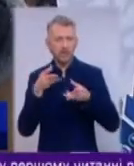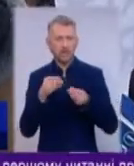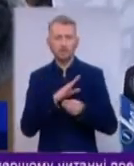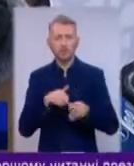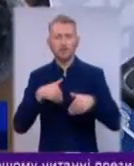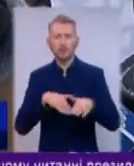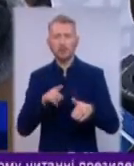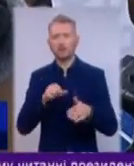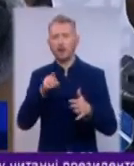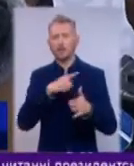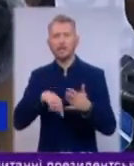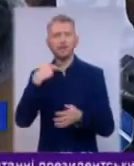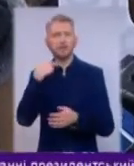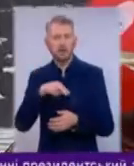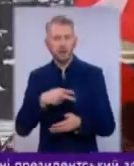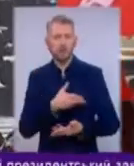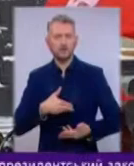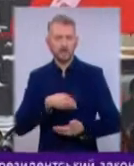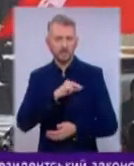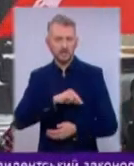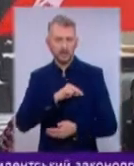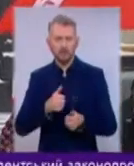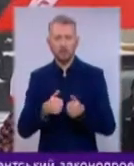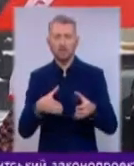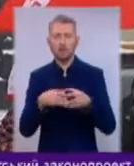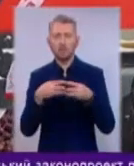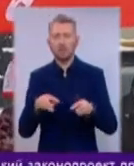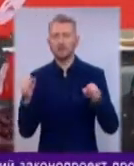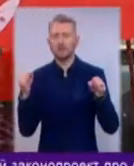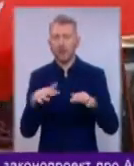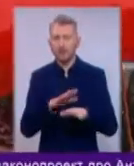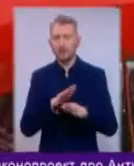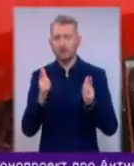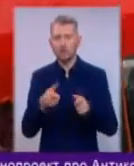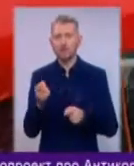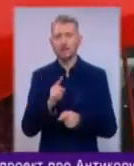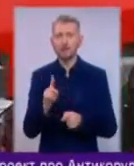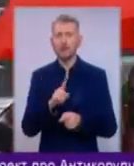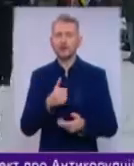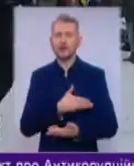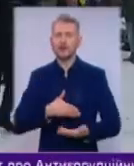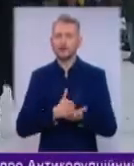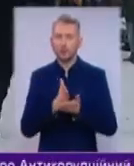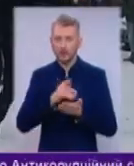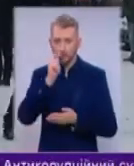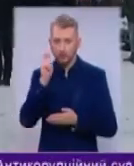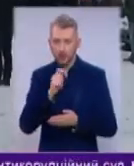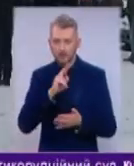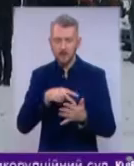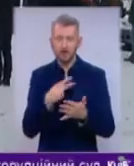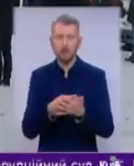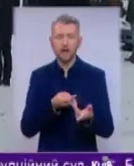за декриміналізацію секс-працівників. Під кабінетом міністрів зібралися незгодні з тим, що за секс-послуги в Україні